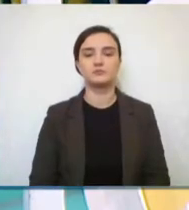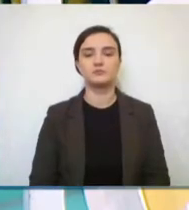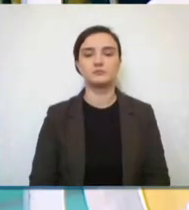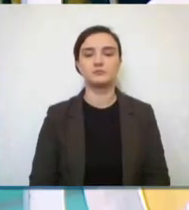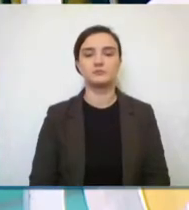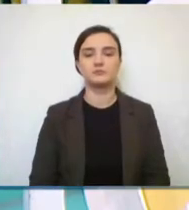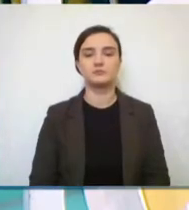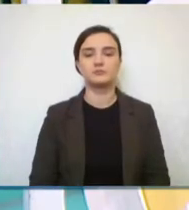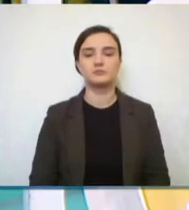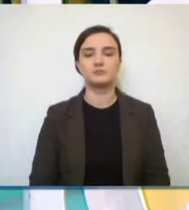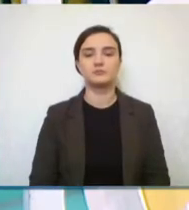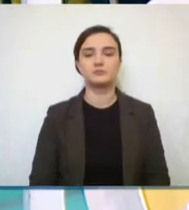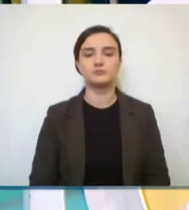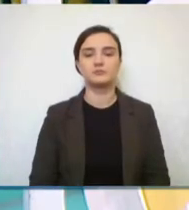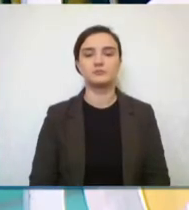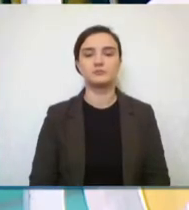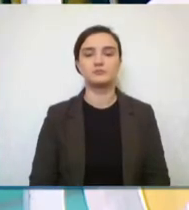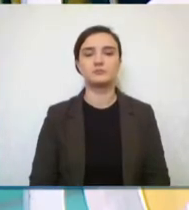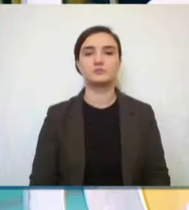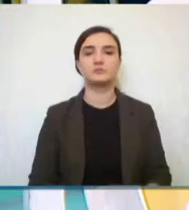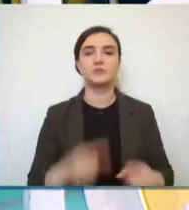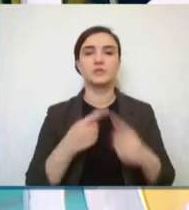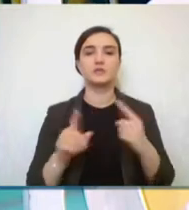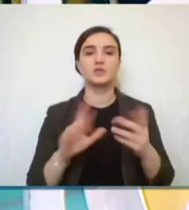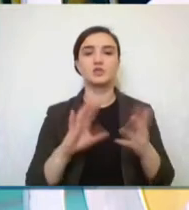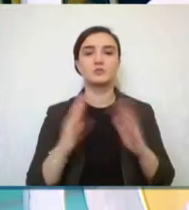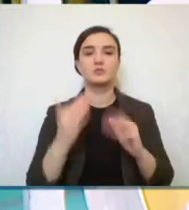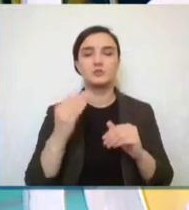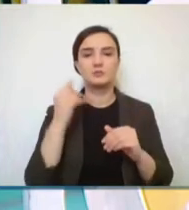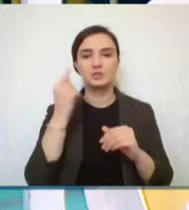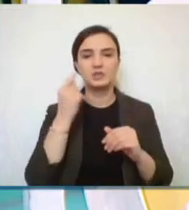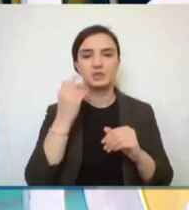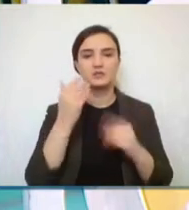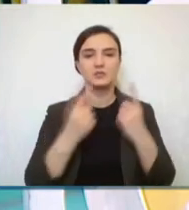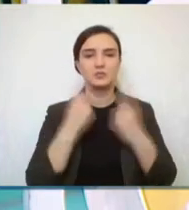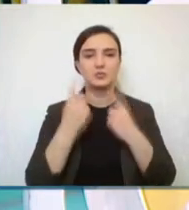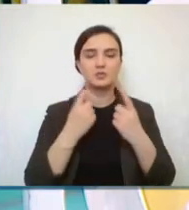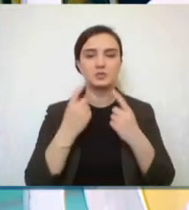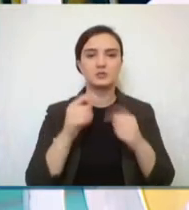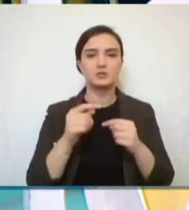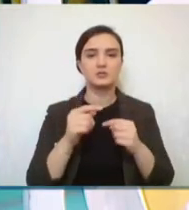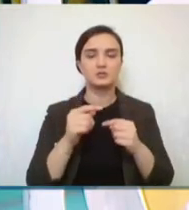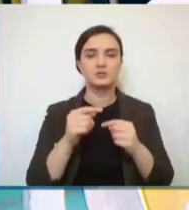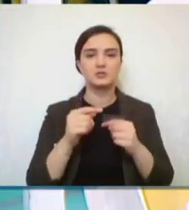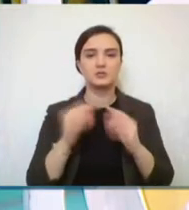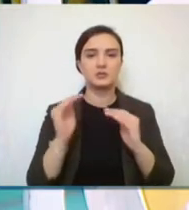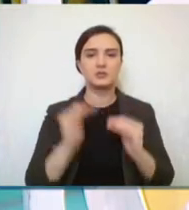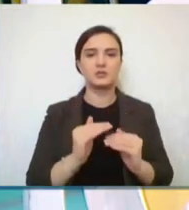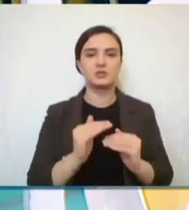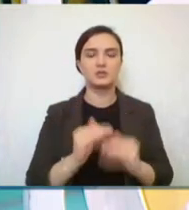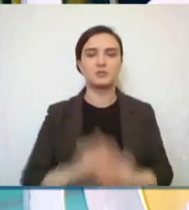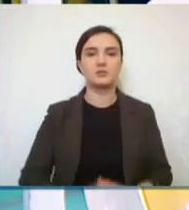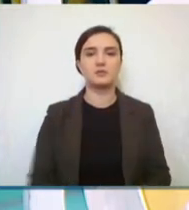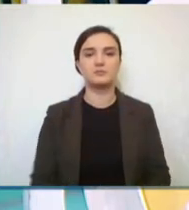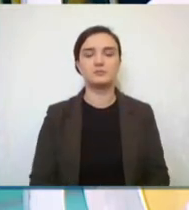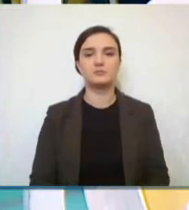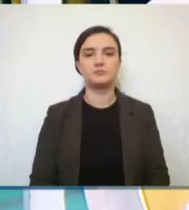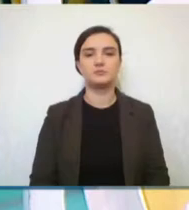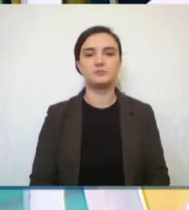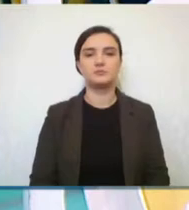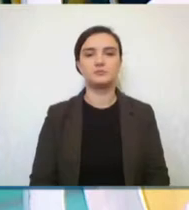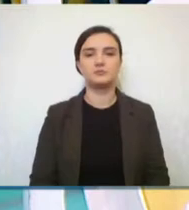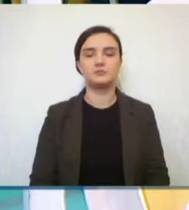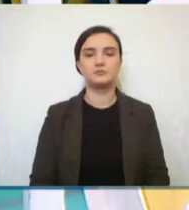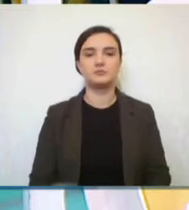შენივე, როგორ თქვა, ფსიქიკისათვის ინფორმაციის მიმართ იმუნიტეტიც ქვეითდება და ასე შემდეგ. უბრალოდ უნდა სხვანაირად გავიაზროთ